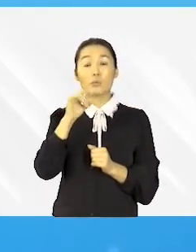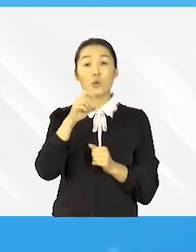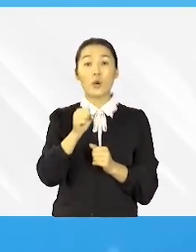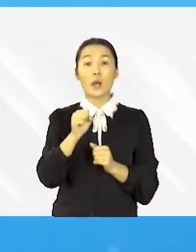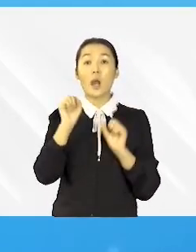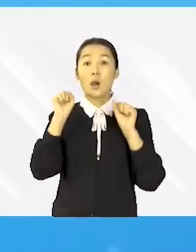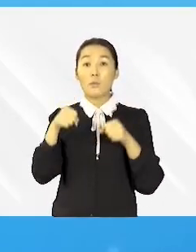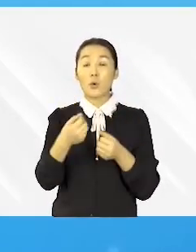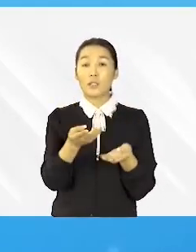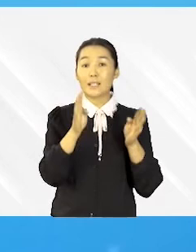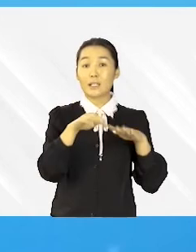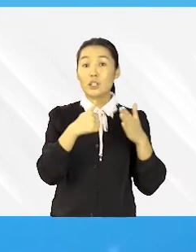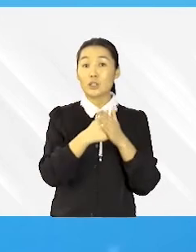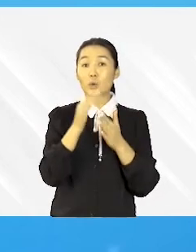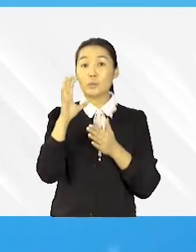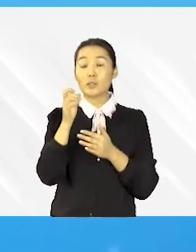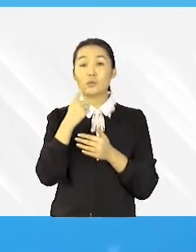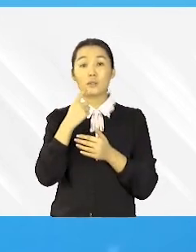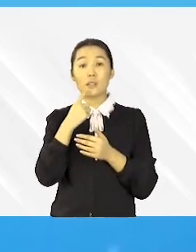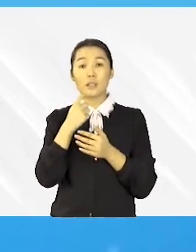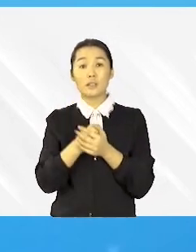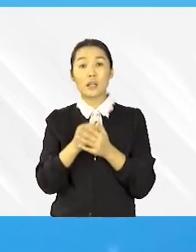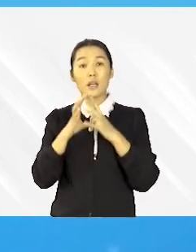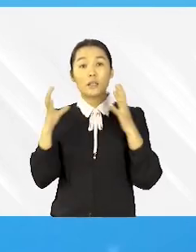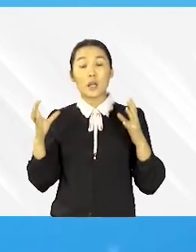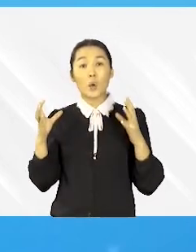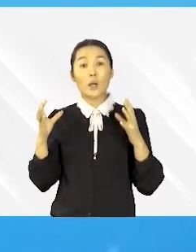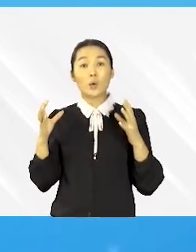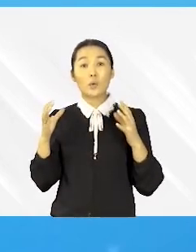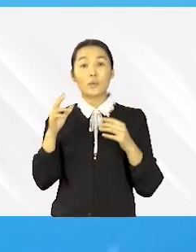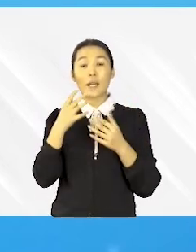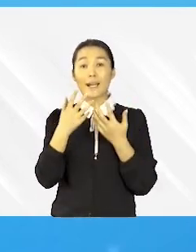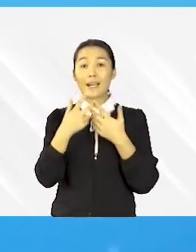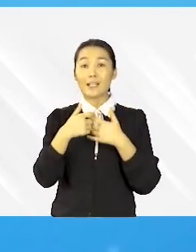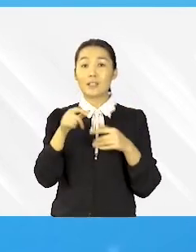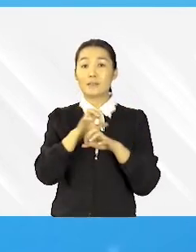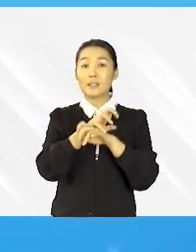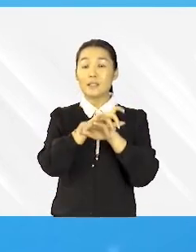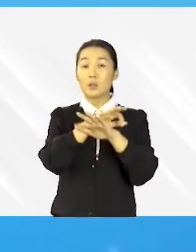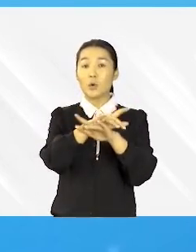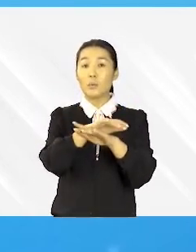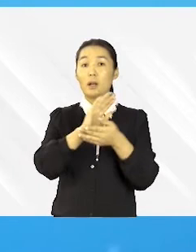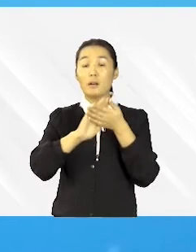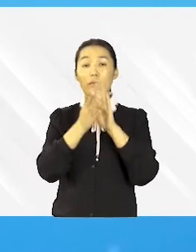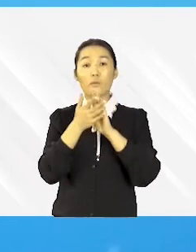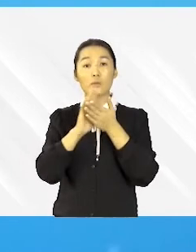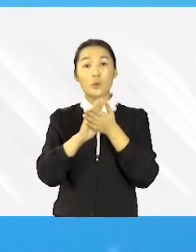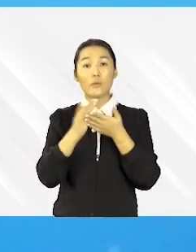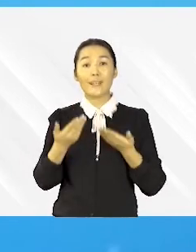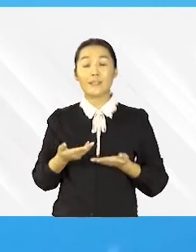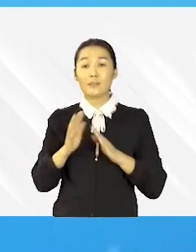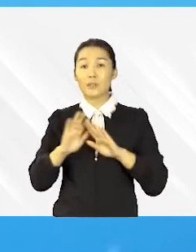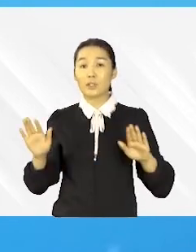до 500 яиц. Конечно, такое огромное количество насекомых в реальных условиях не выживает. Они истребляются